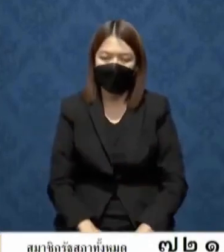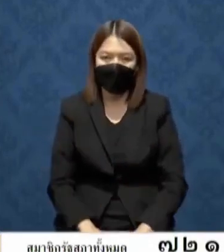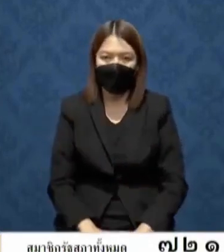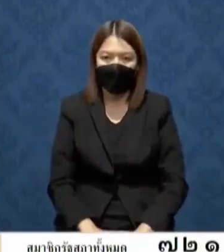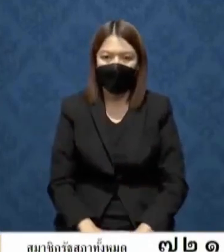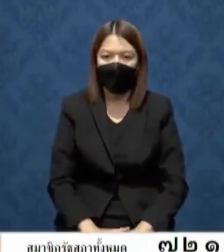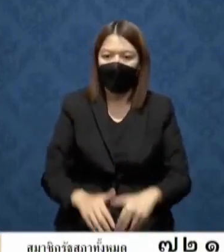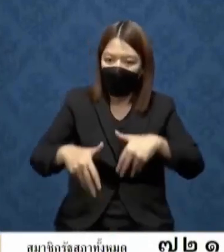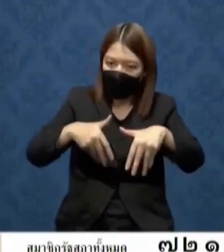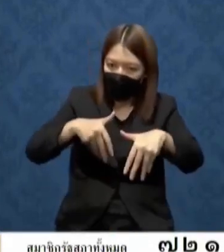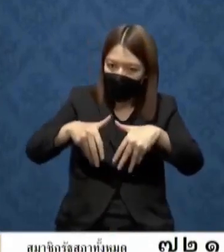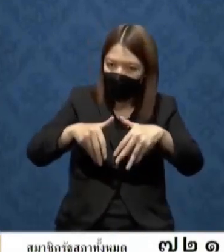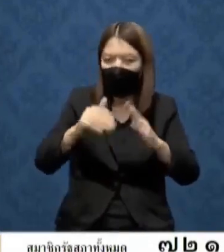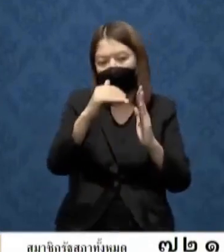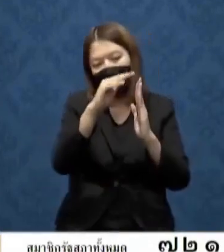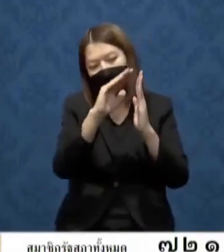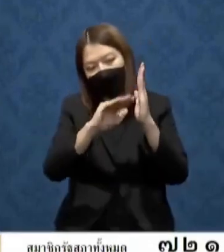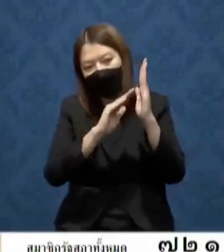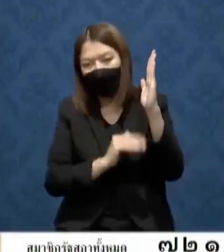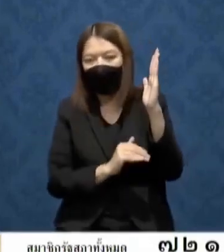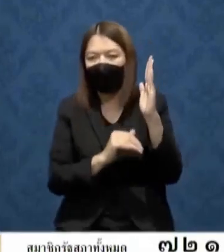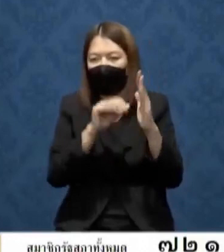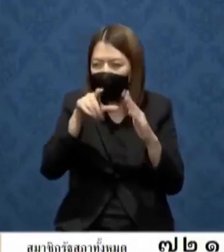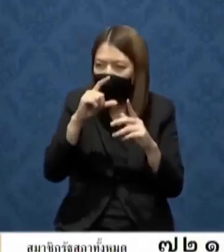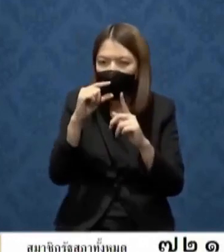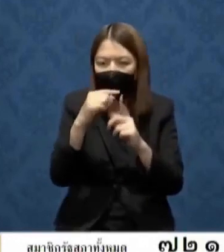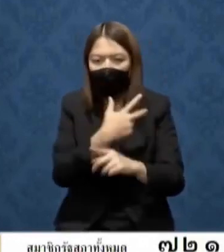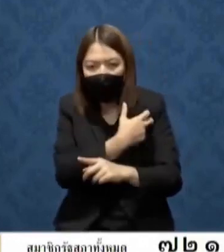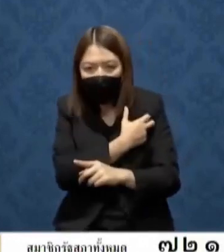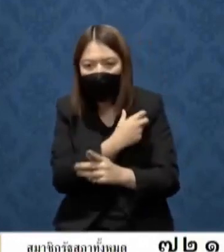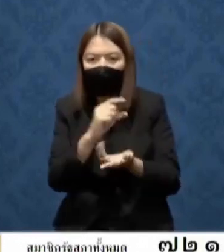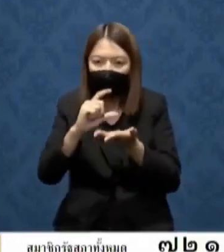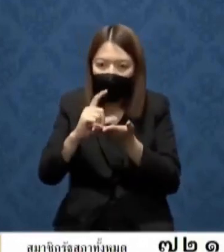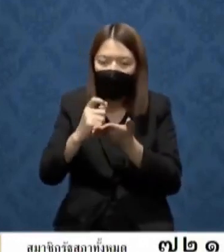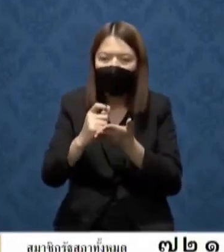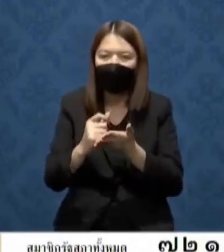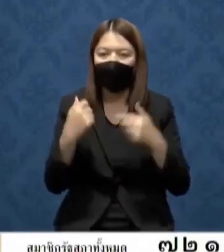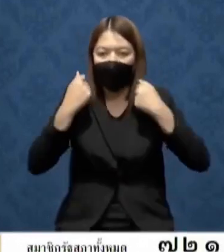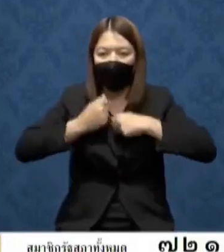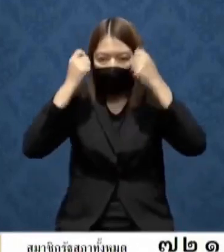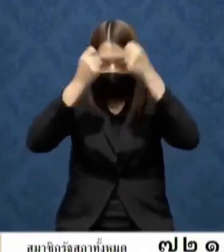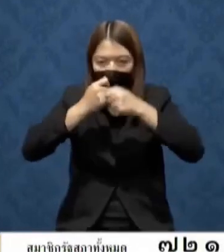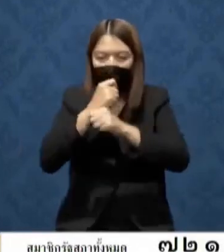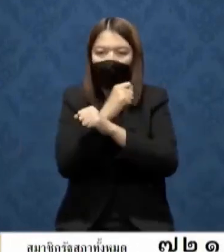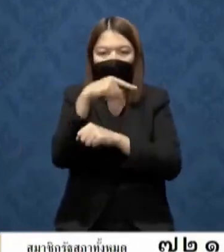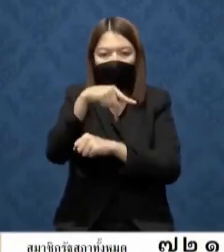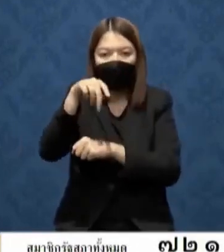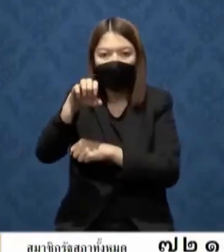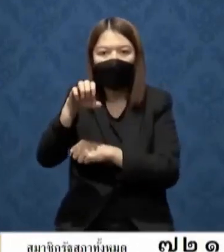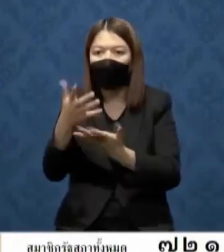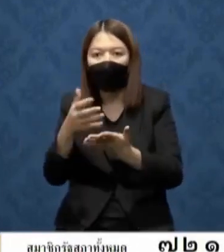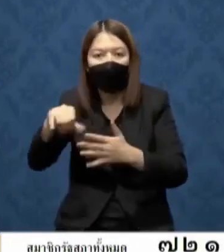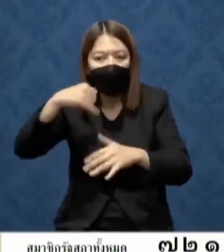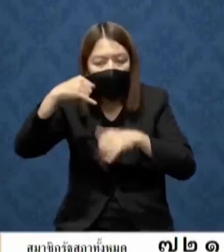ท้องถิ่น แต่ละที่ต้องตามหาวักซีน้องตามหาอุปกรณทางการแพทย์ชุด PPE ต้องกบมาสburnกลาง เพรทจะดูฐานตรรughters ül pieน้